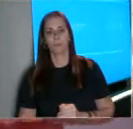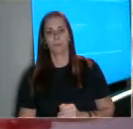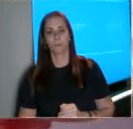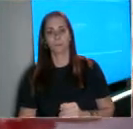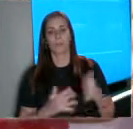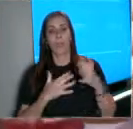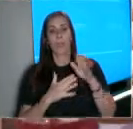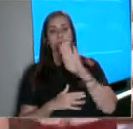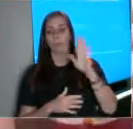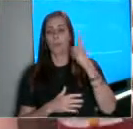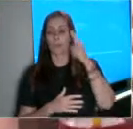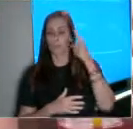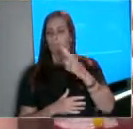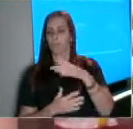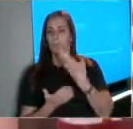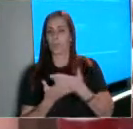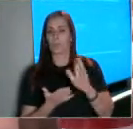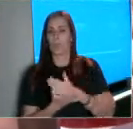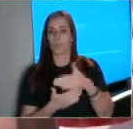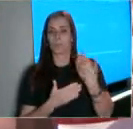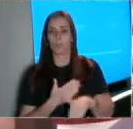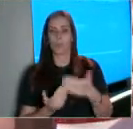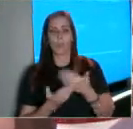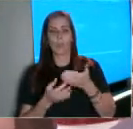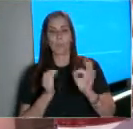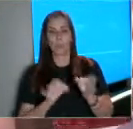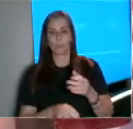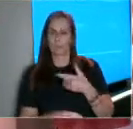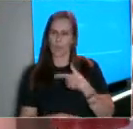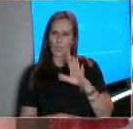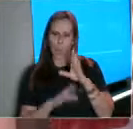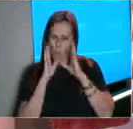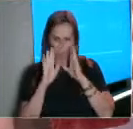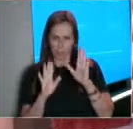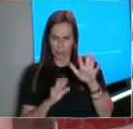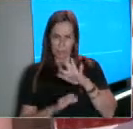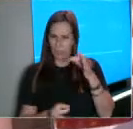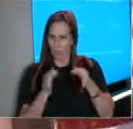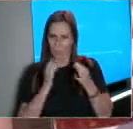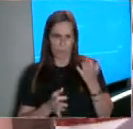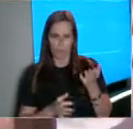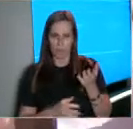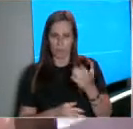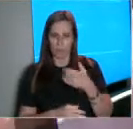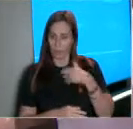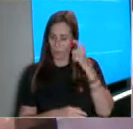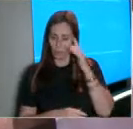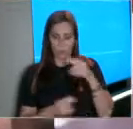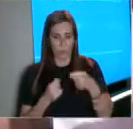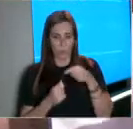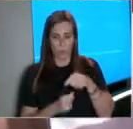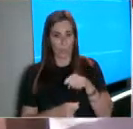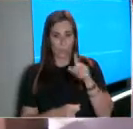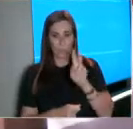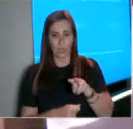השימוע של נתניהו, מה לדעתך מנדלבליט יחליט? אני לא כל כך מאמין גדול במערכת המשפט הישראלית. לצערי אני חושב שבעניין הזה